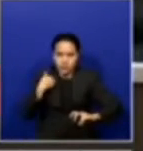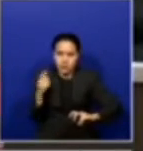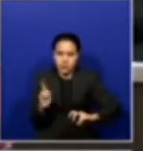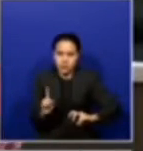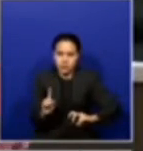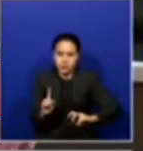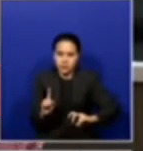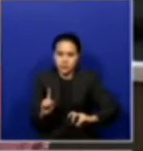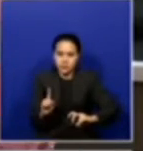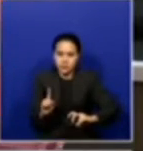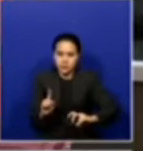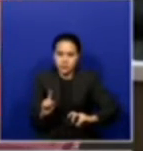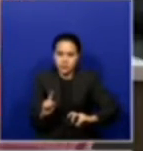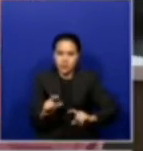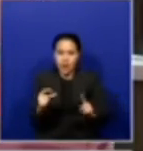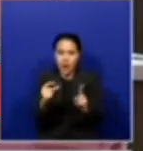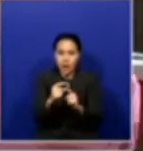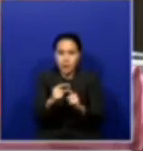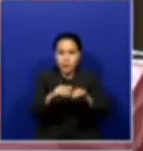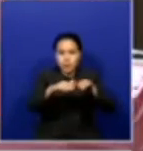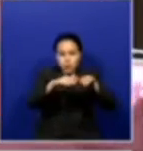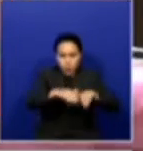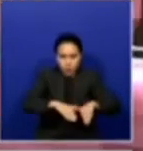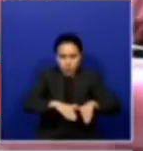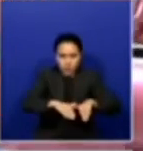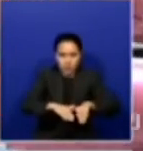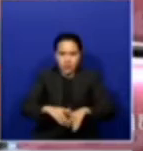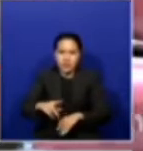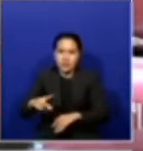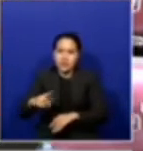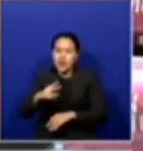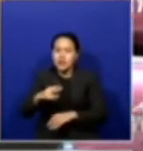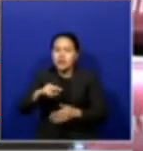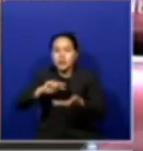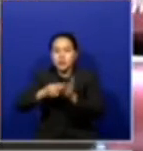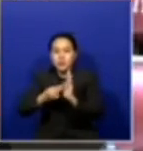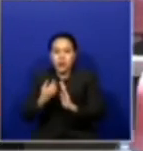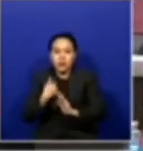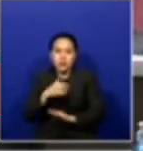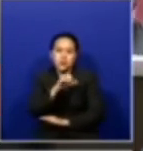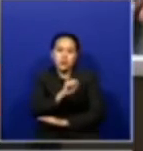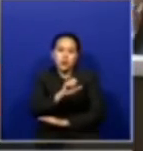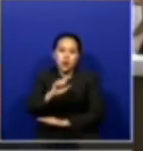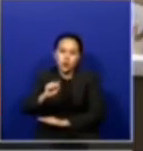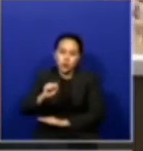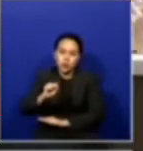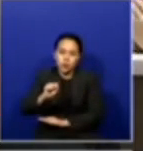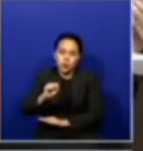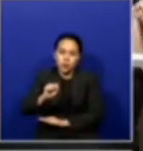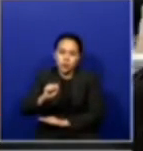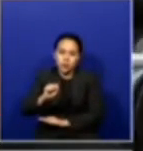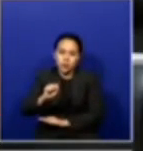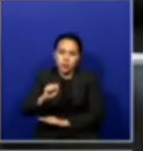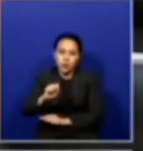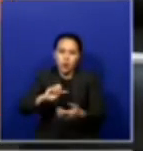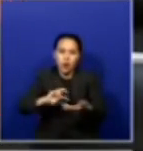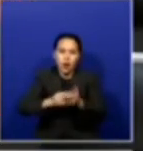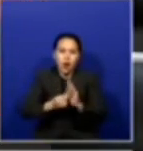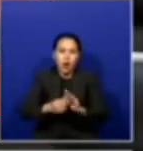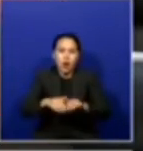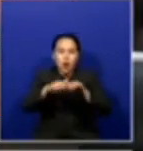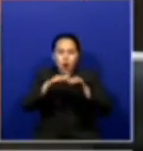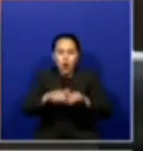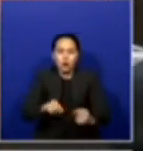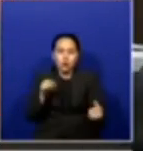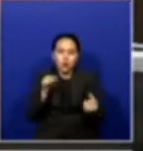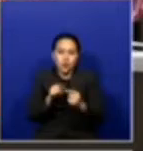คือคำว่าในทางลดหรือตัดทอนเนี่ยหมายความว่าไม่จำเป็นจะต้องเป็นกรณีที่สภาผู้แทนราษฎรตัดทอนโดยตรงแต่การพิจ